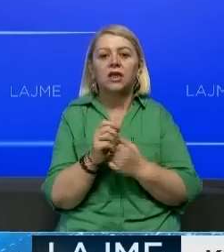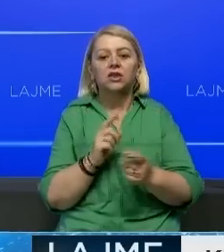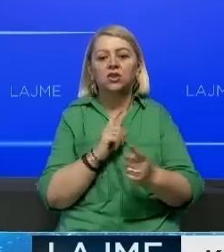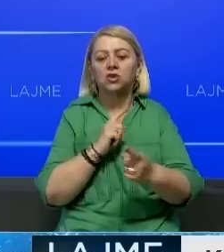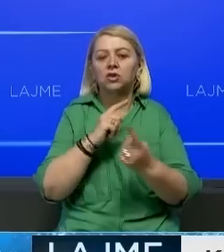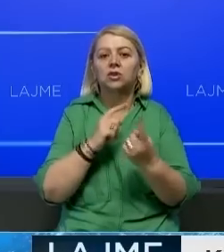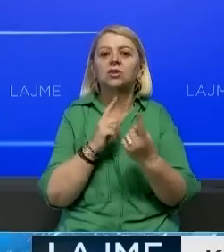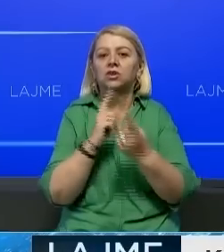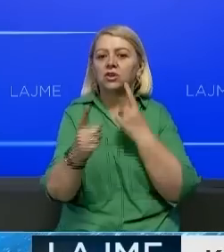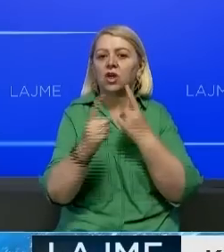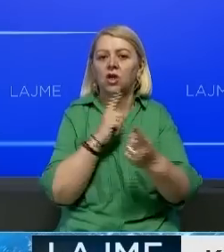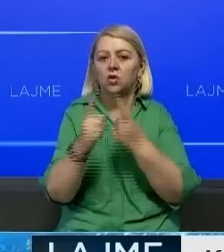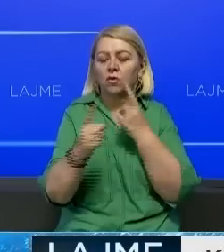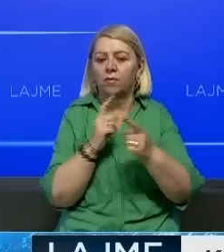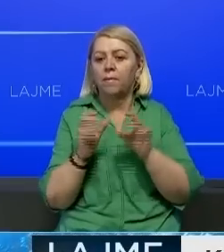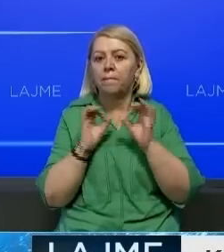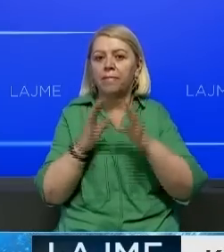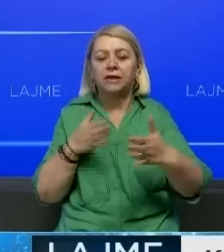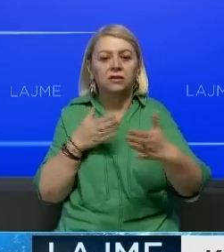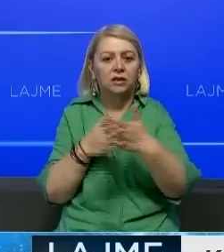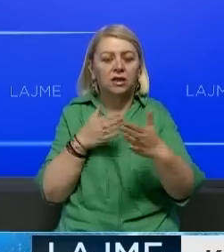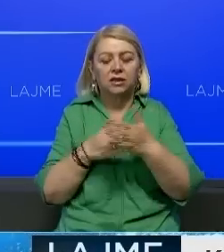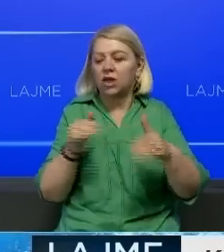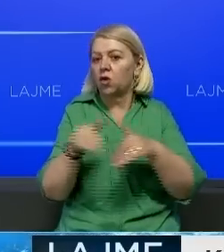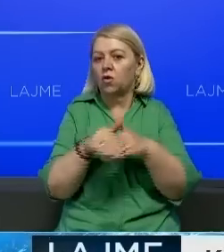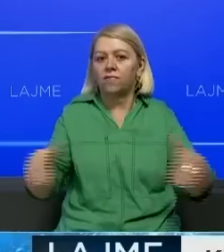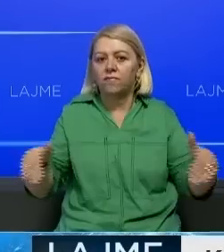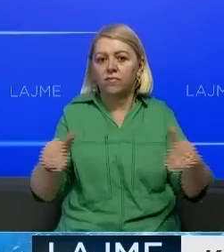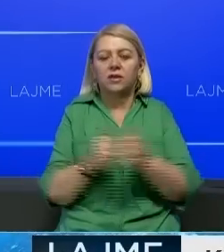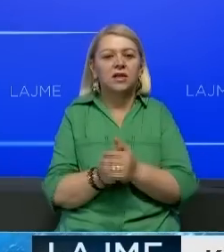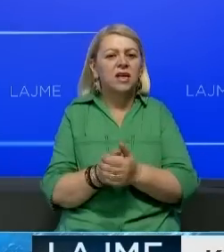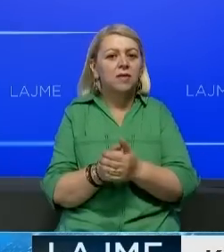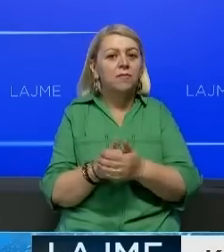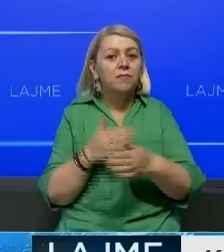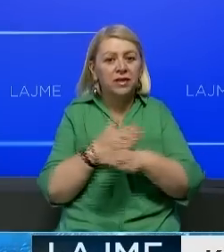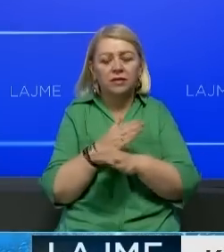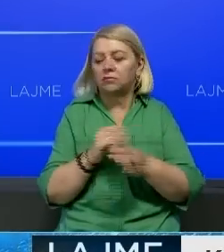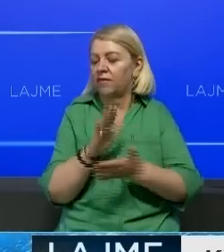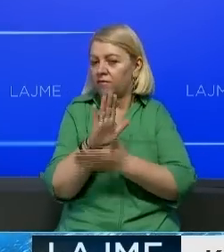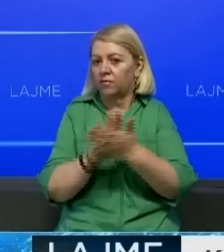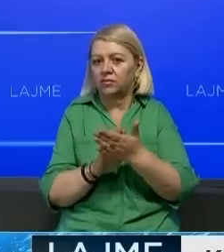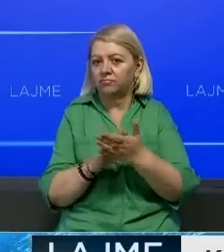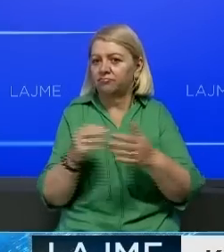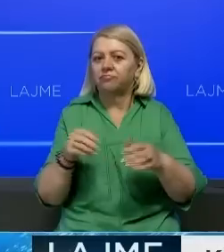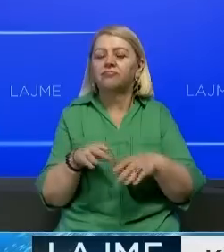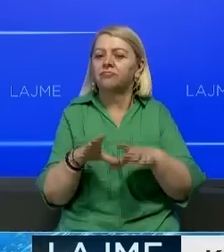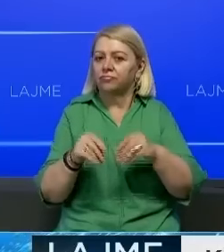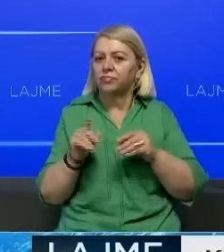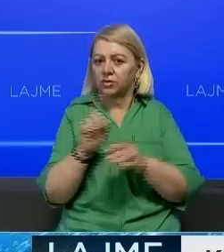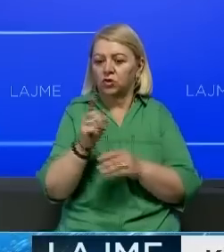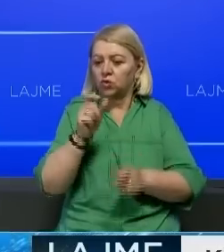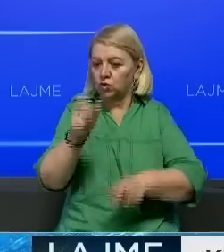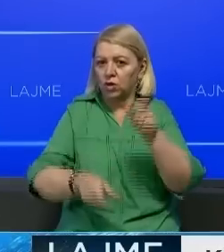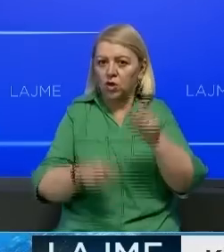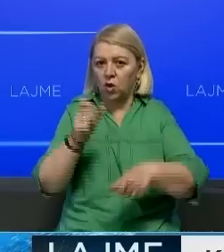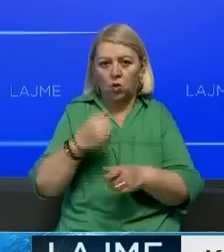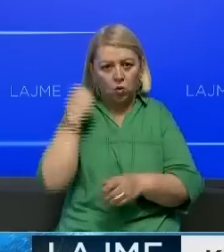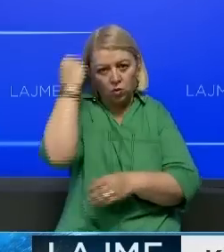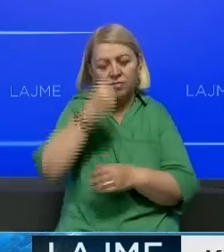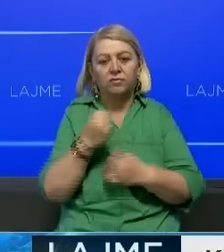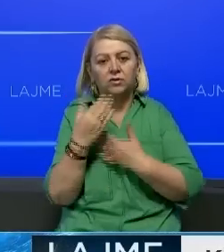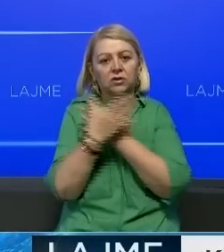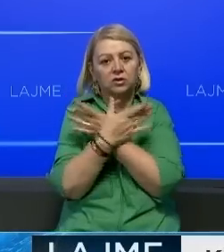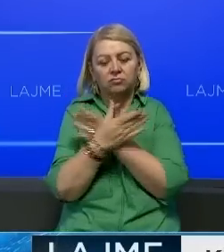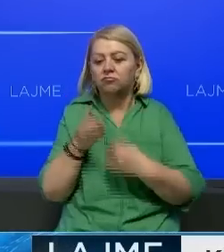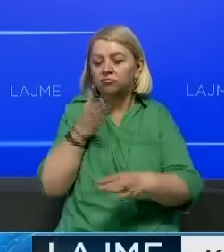qarkullimin pa ndalesa në pikun kufitare të Vërmicës. Kjo si duket nuk ka filluar të zbatohet pasi qytetarët e Kosovës ja kishin mësyr